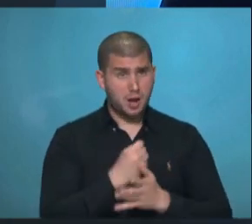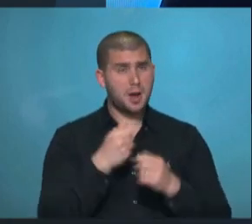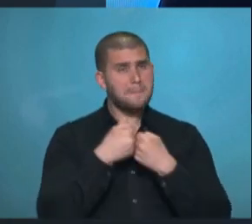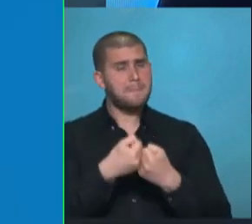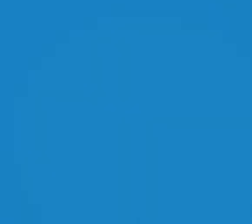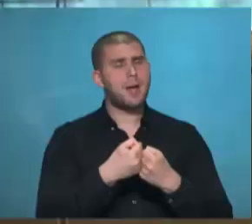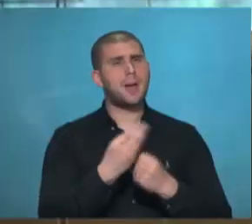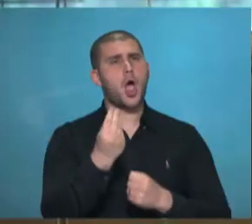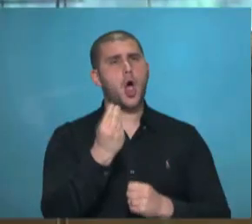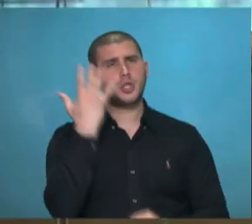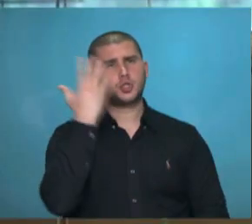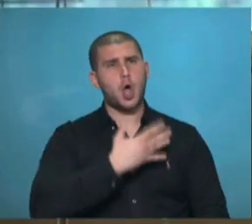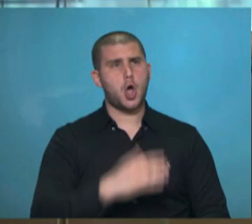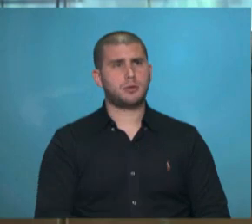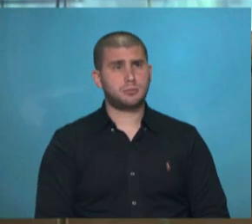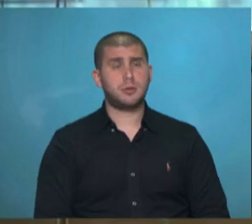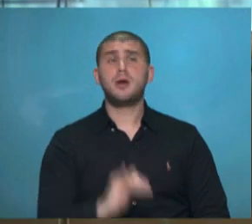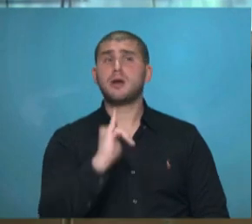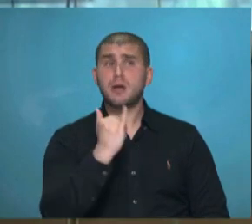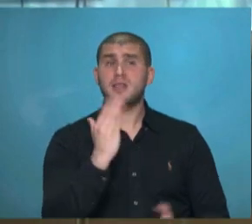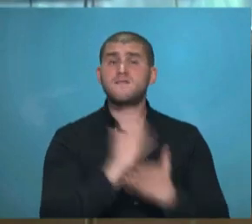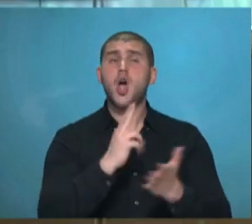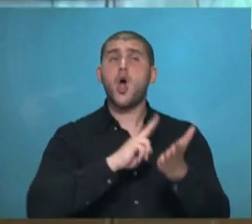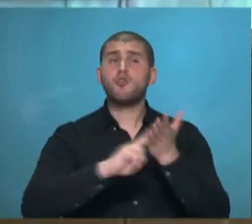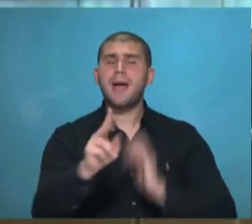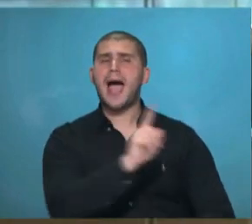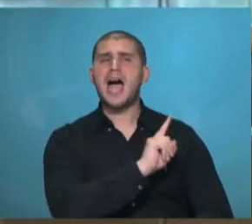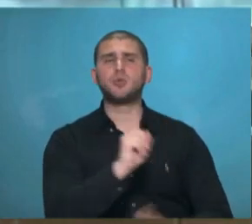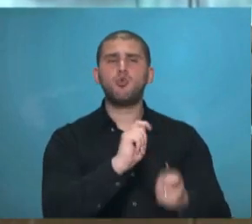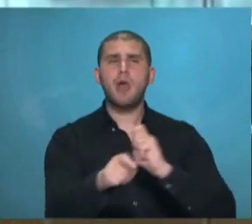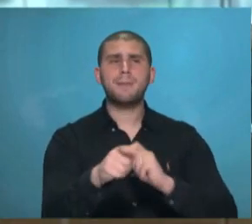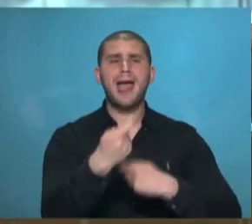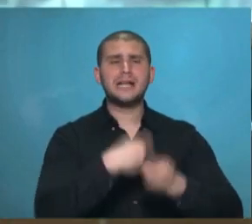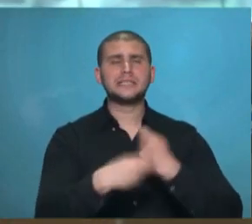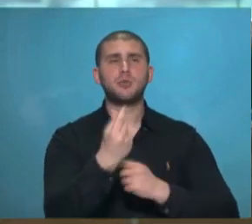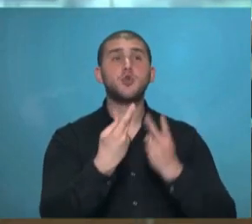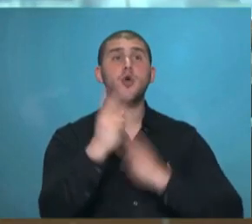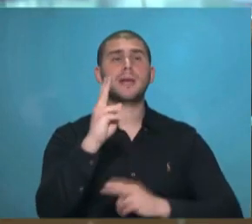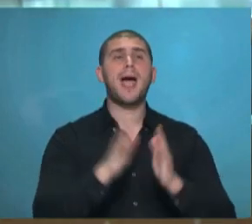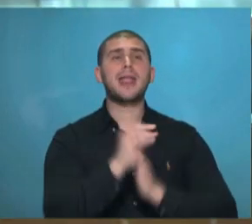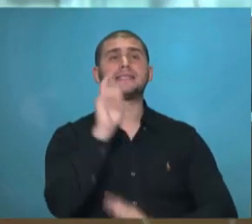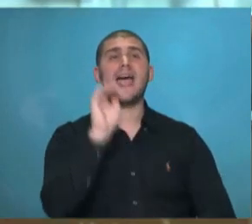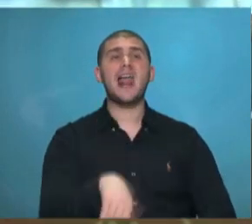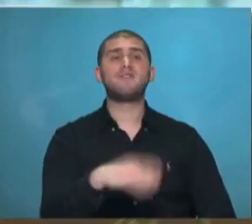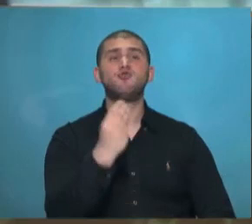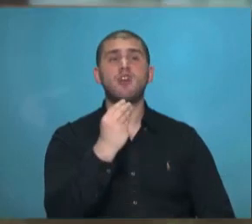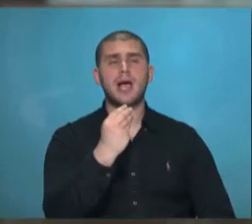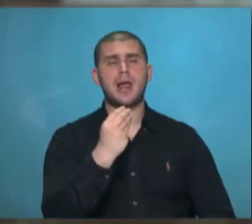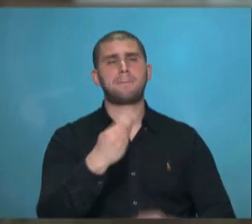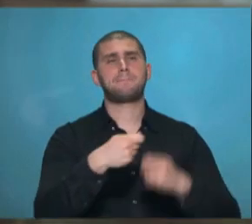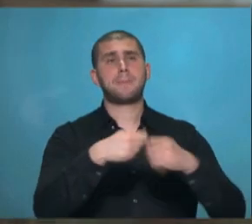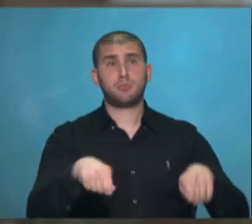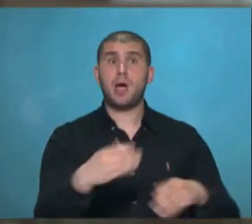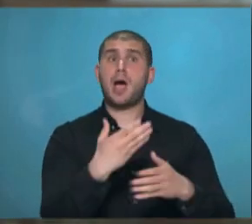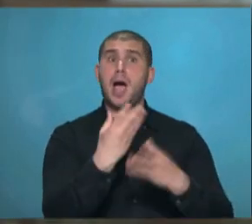השחור? כן, מיכל, כבר חודשיים שאסור לנו לשלם לעסק סכום של יותר מ-11,000 שקלים במזומן. רבים